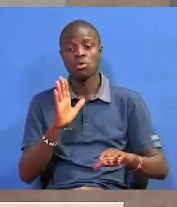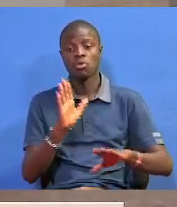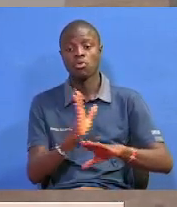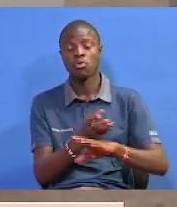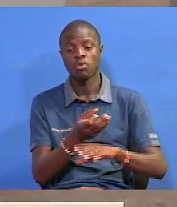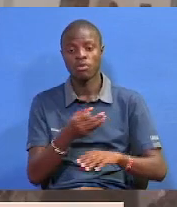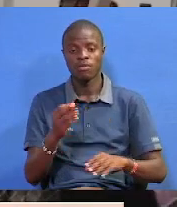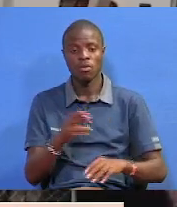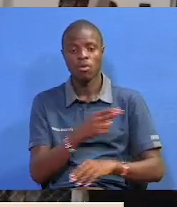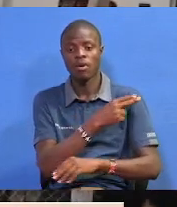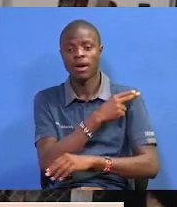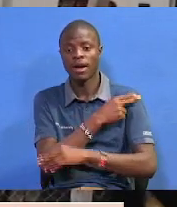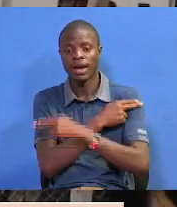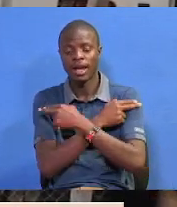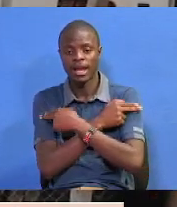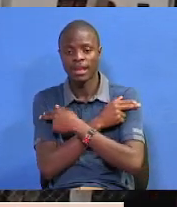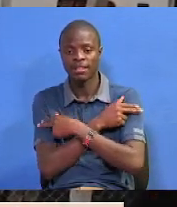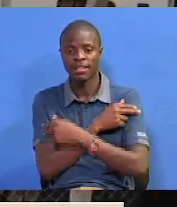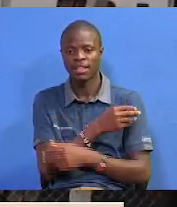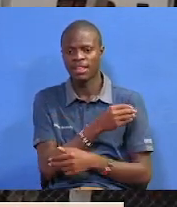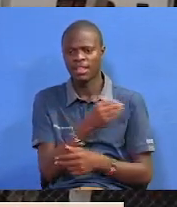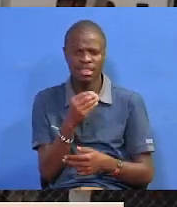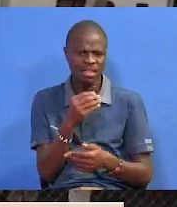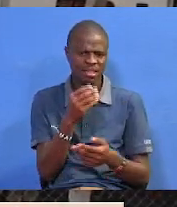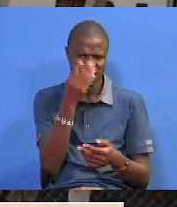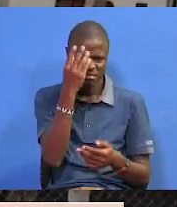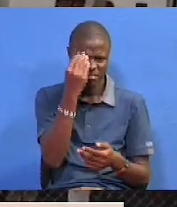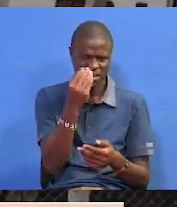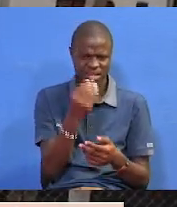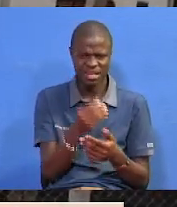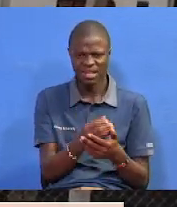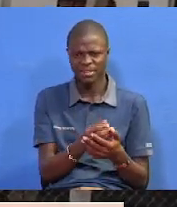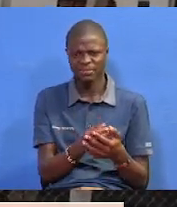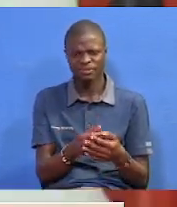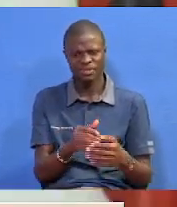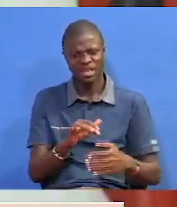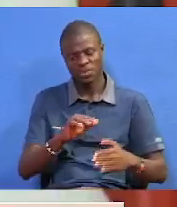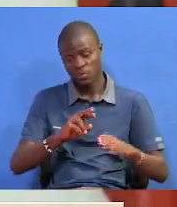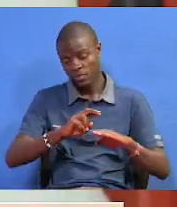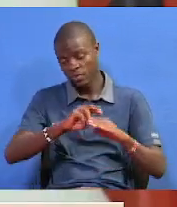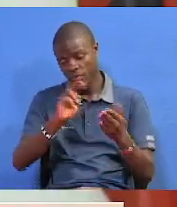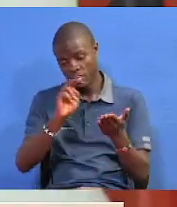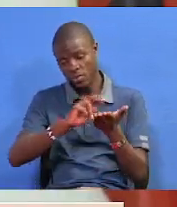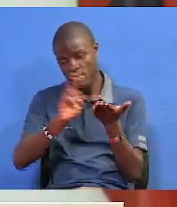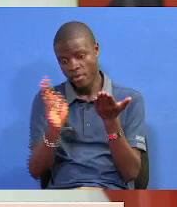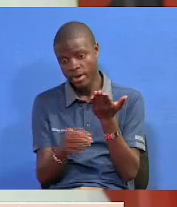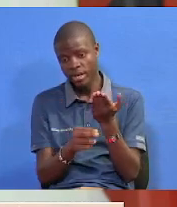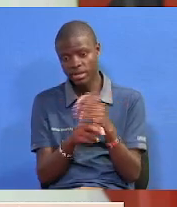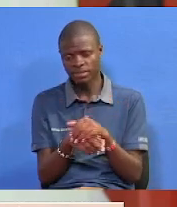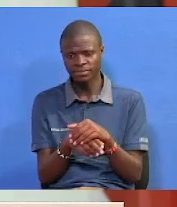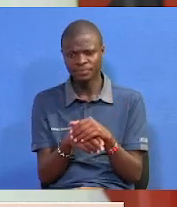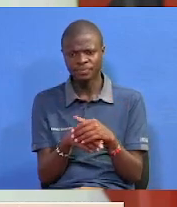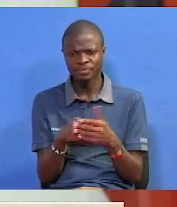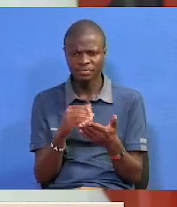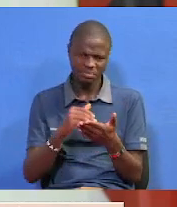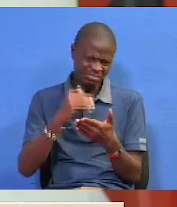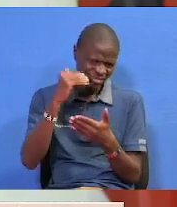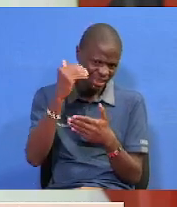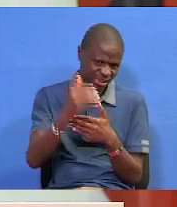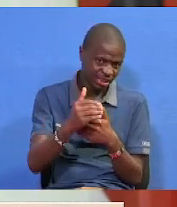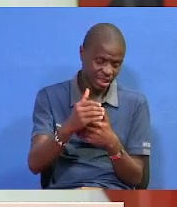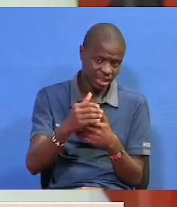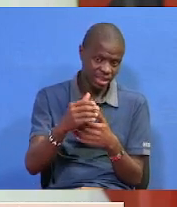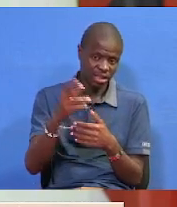kuwa serikali itashirikiana na sekta ya kibinafsi ili kuteremsha bei ya kawi. Kwa msimu ambao ni wa